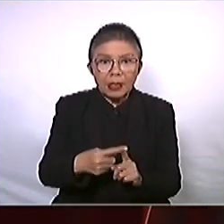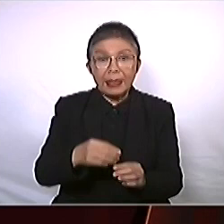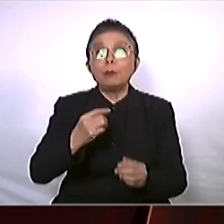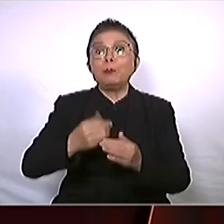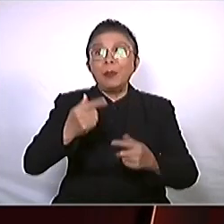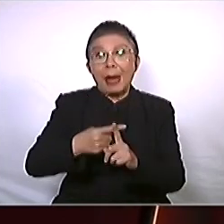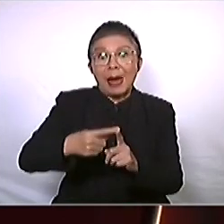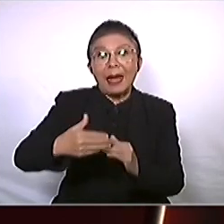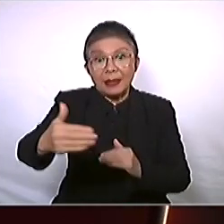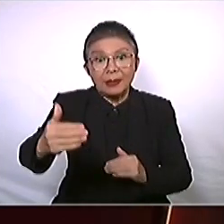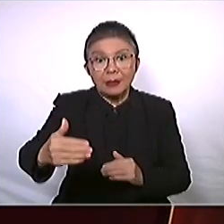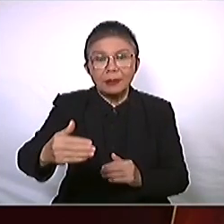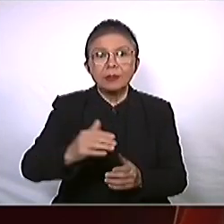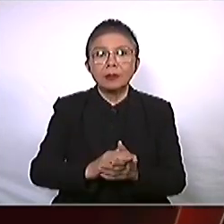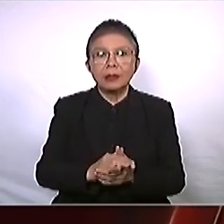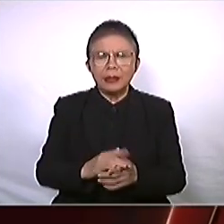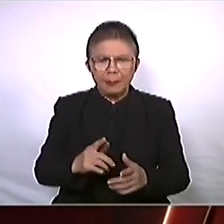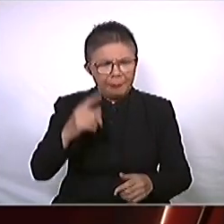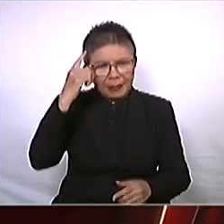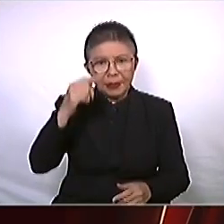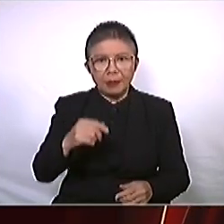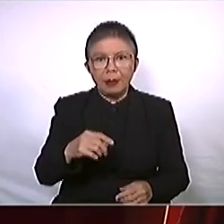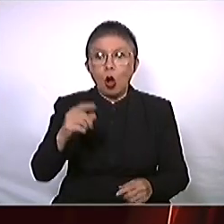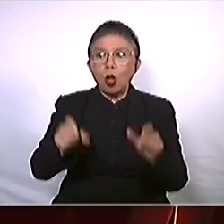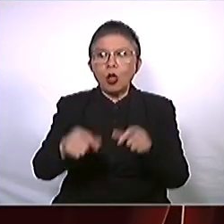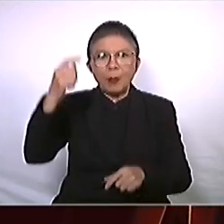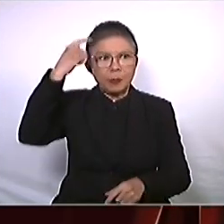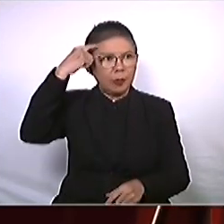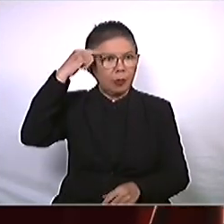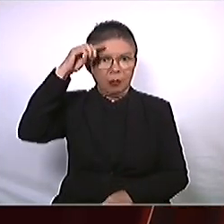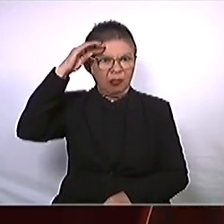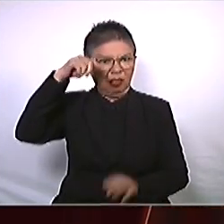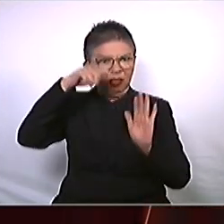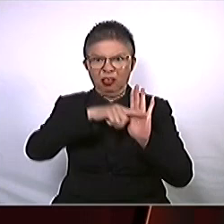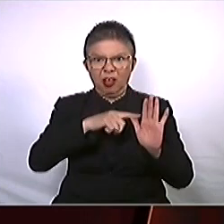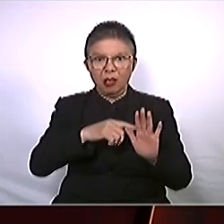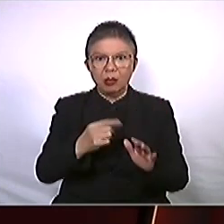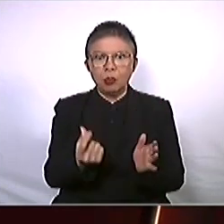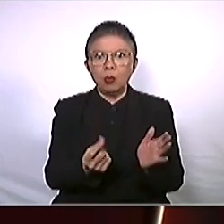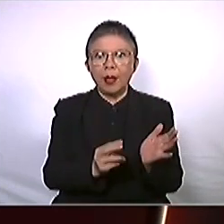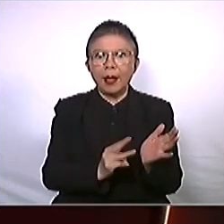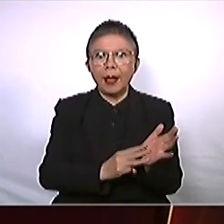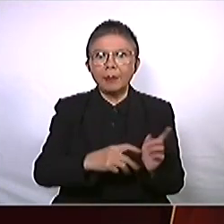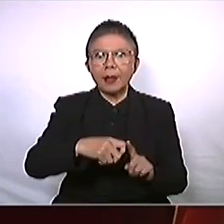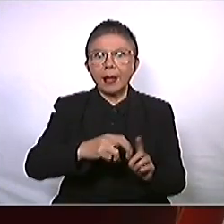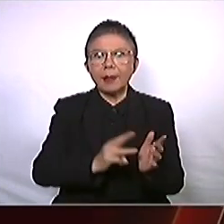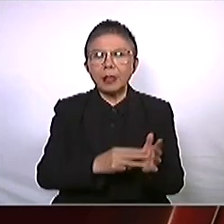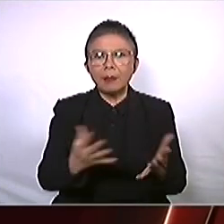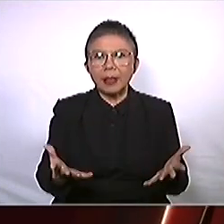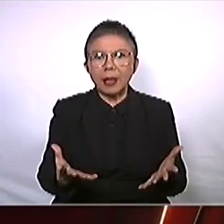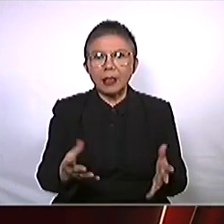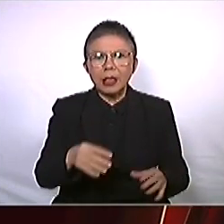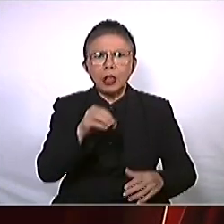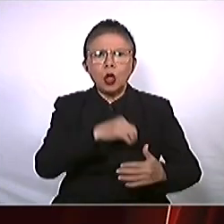ekstensifikasi. Saya tahu pasti pada negatif thinking. Tidak, kita tidak akan memberatkan UMKM yang di bawah